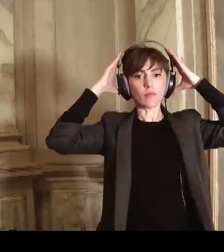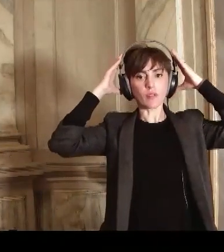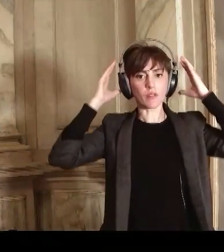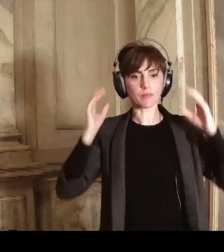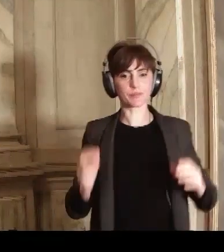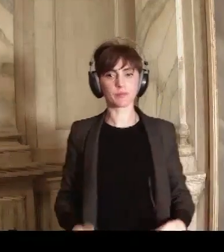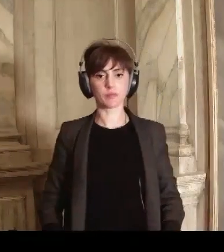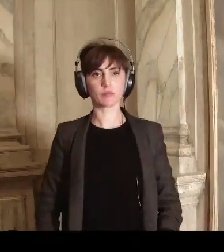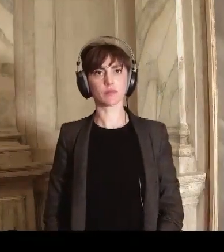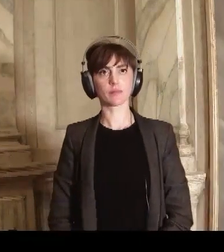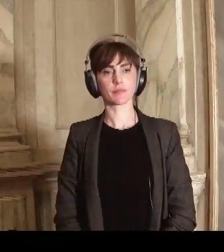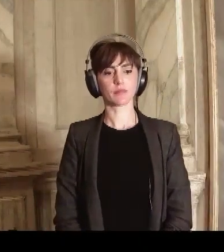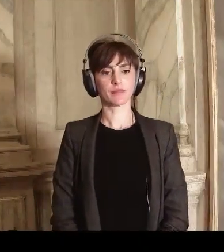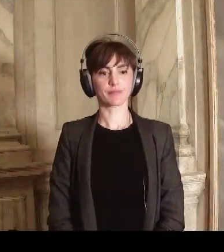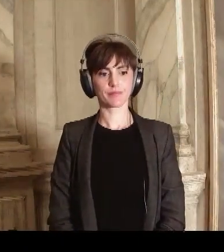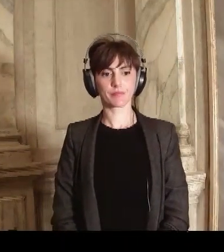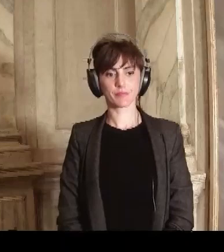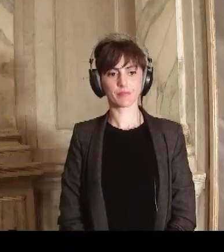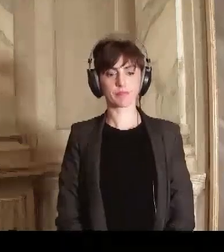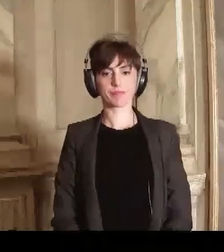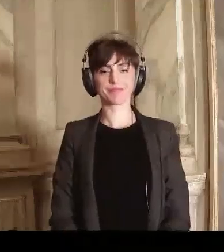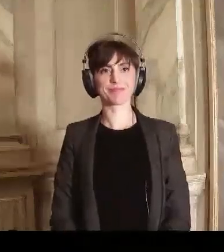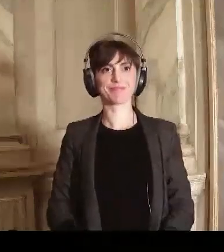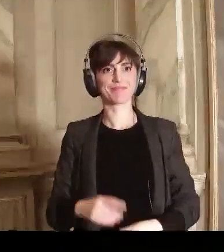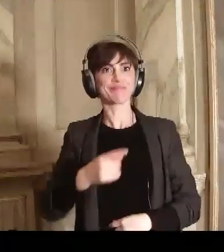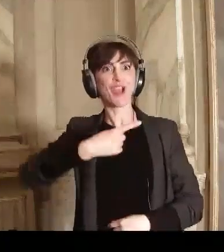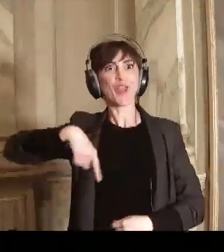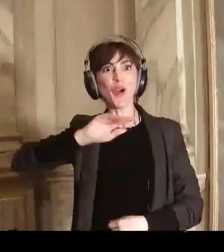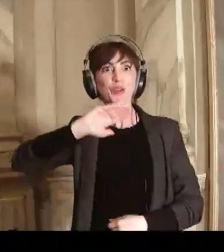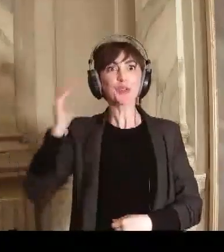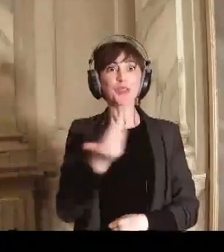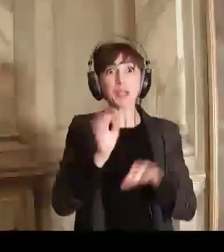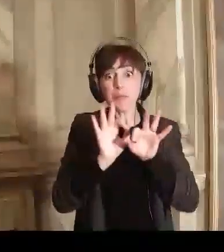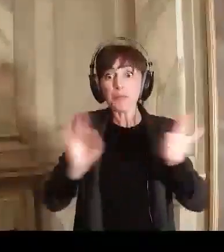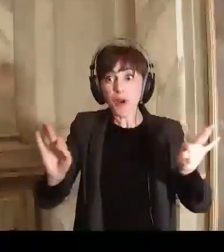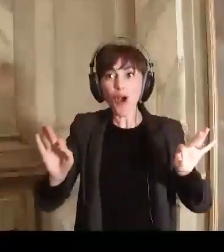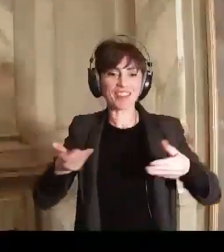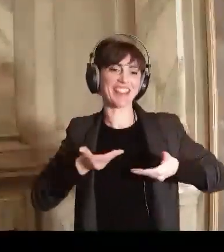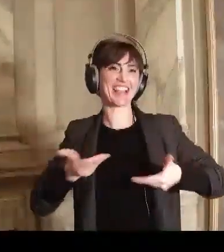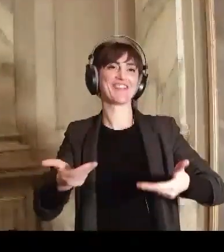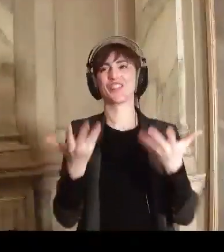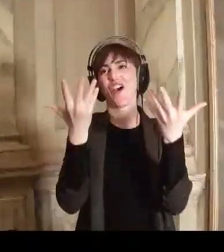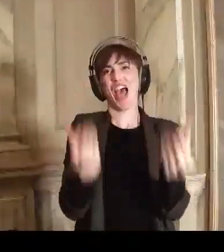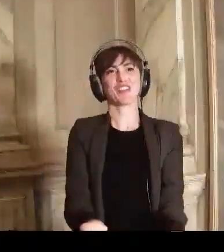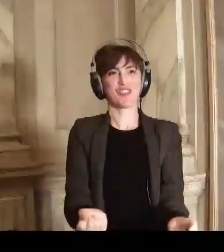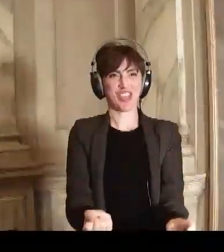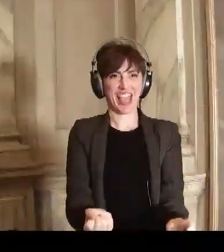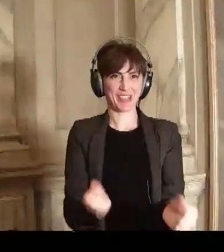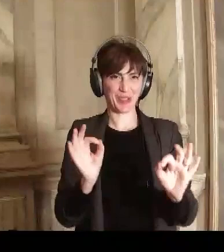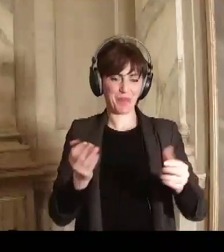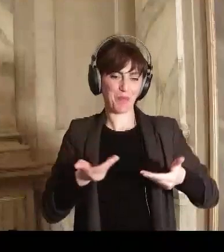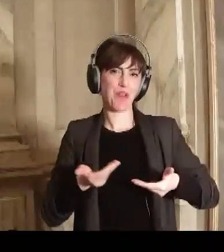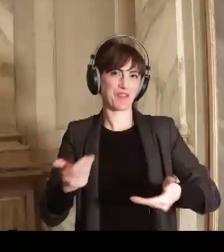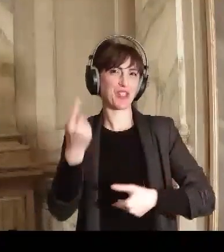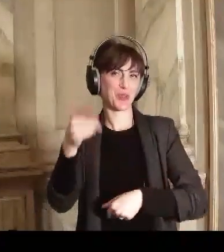Caro Wayne, siamo tutti pronti ad accettare questo invito. che è rivolto nel finale del tuo intervento,